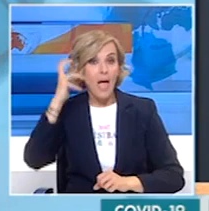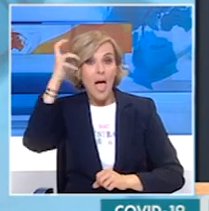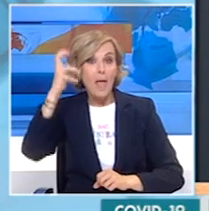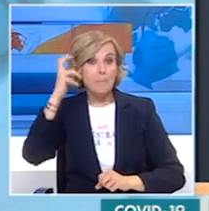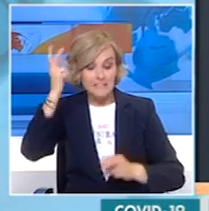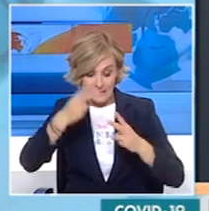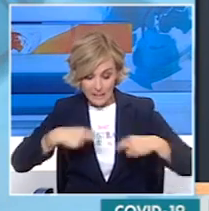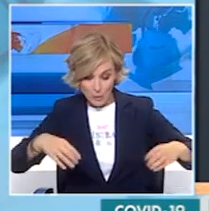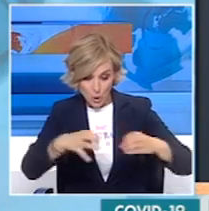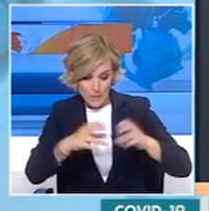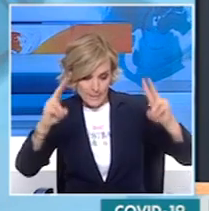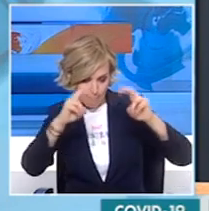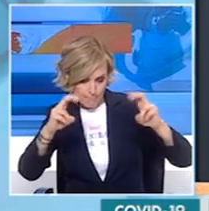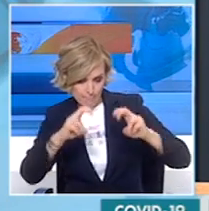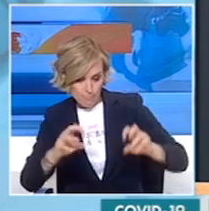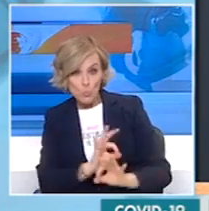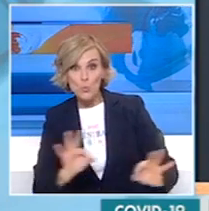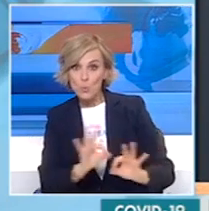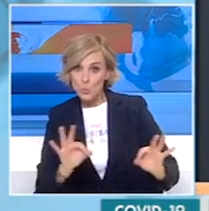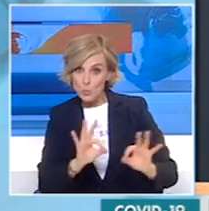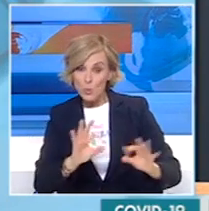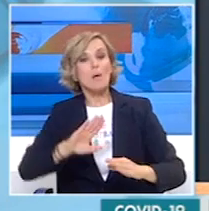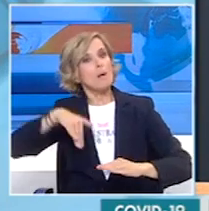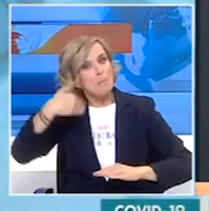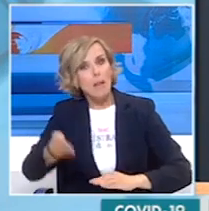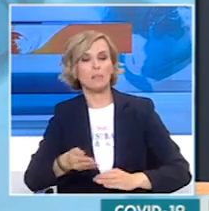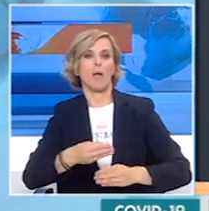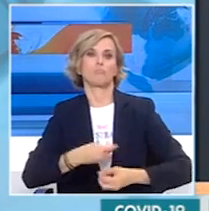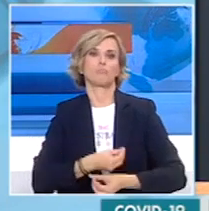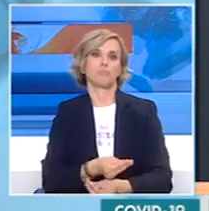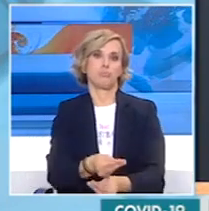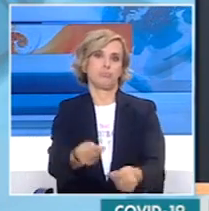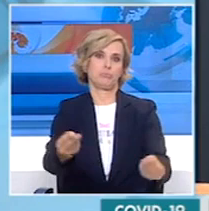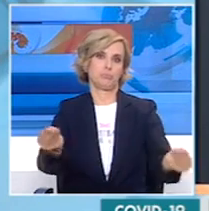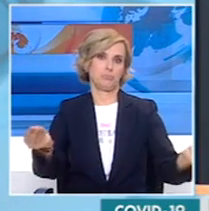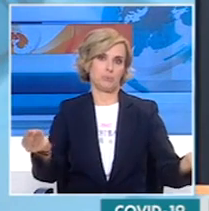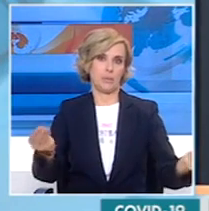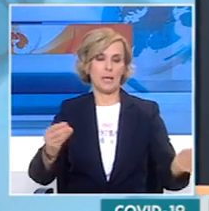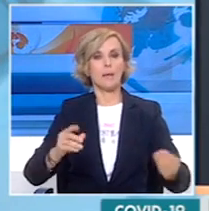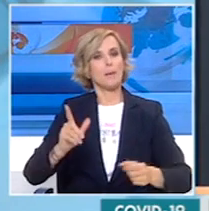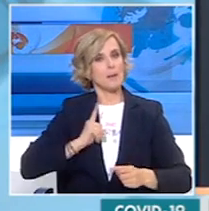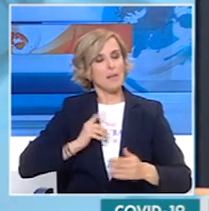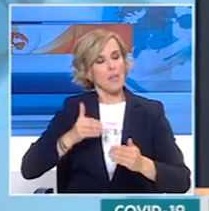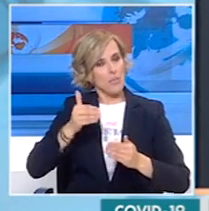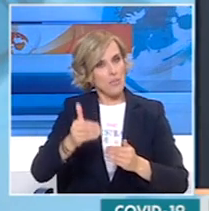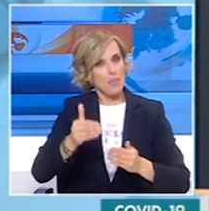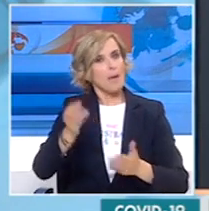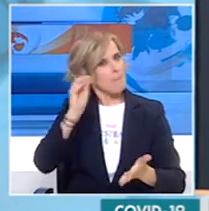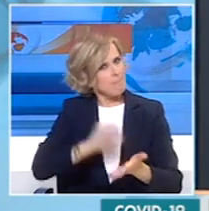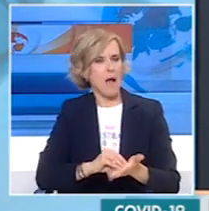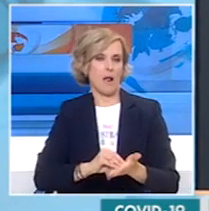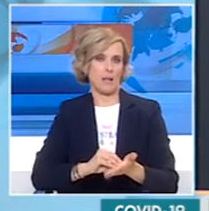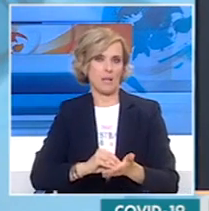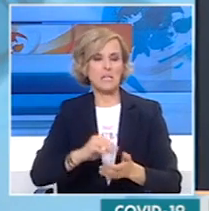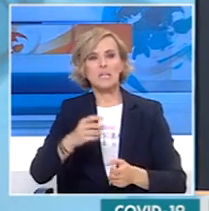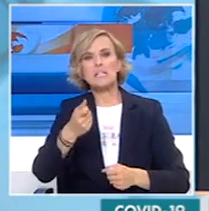από τον πληθυσμό. Και σε αυτή τη φάση δεν μπορούν να χρησιμοποιηθούν διαγνωστικά. Σίγουρα θα έχουν χρήση στην επόμενη φάση της επιδημίας και για